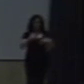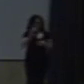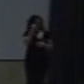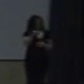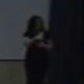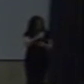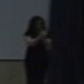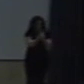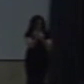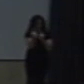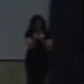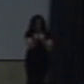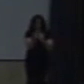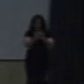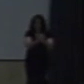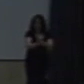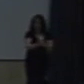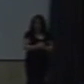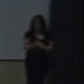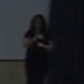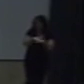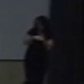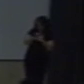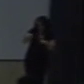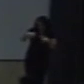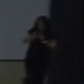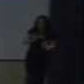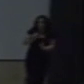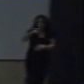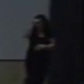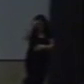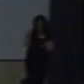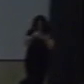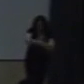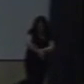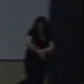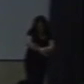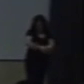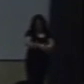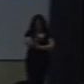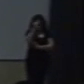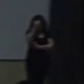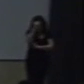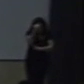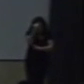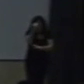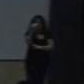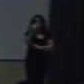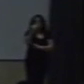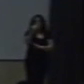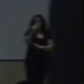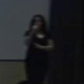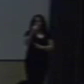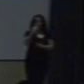que, perdoneu, jo penso que la història, el plantejament, el posicionament se'l fa l'usuari, el consumidor d'aquests